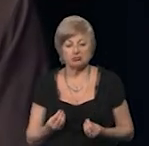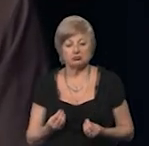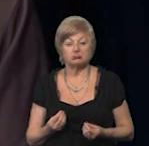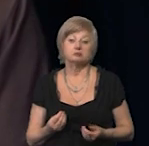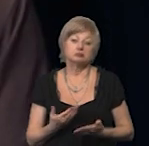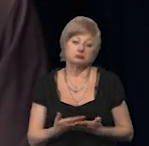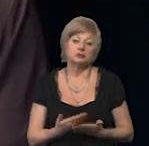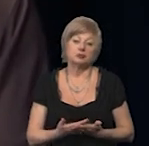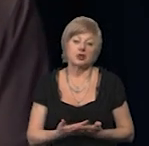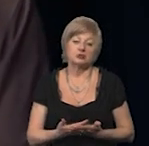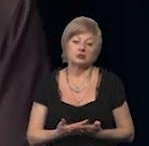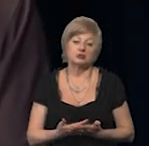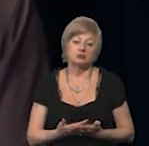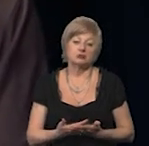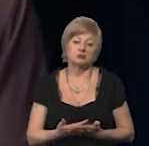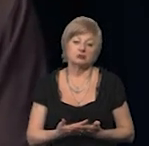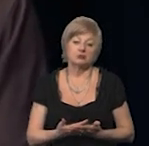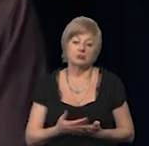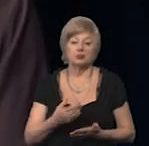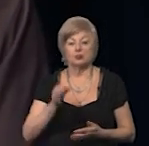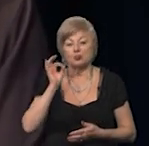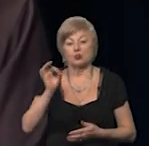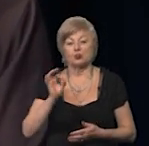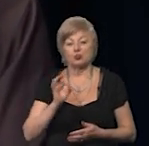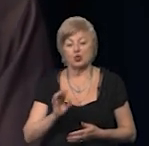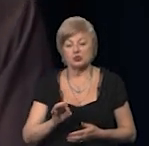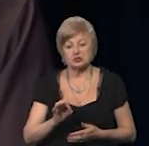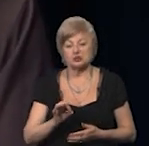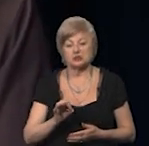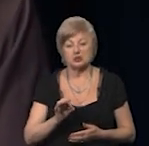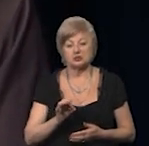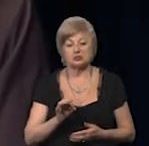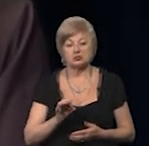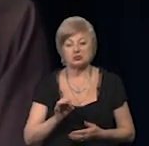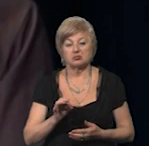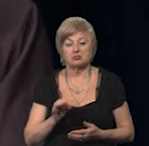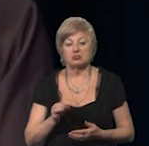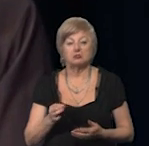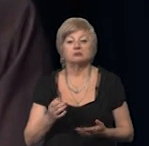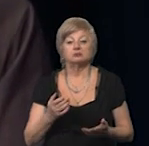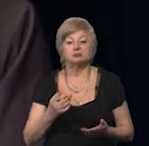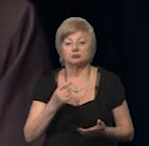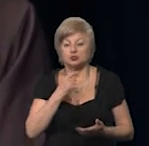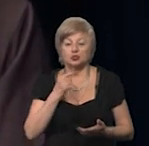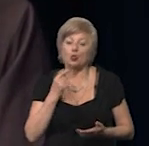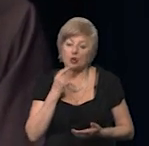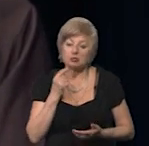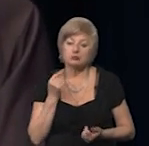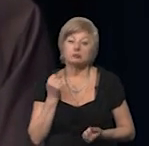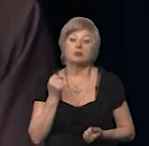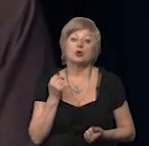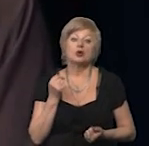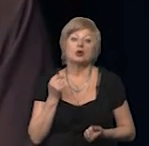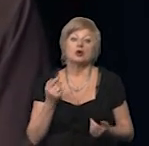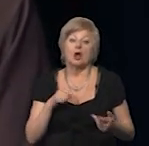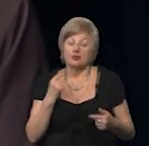десь приблизно 50% вчених, вони впевнено вам скажуть, ну, фізики, вони впевнено скажуть, що